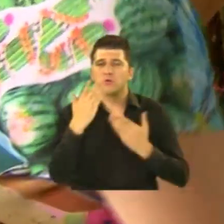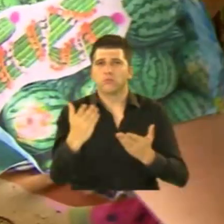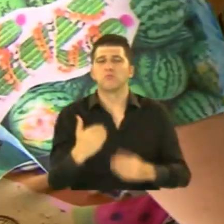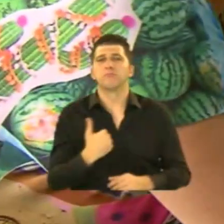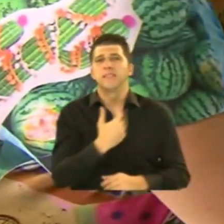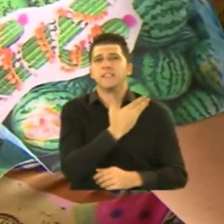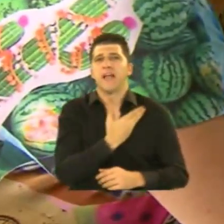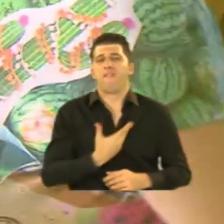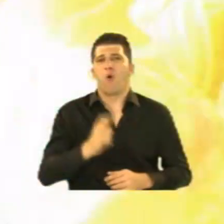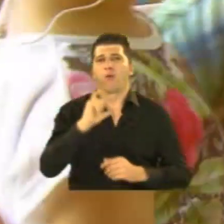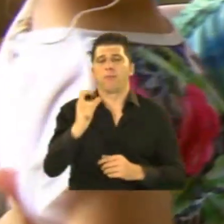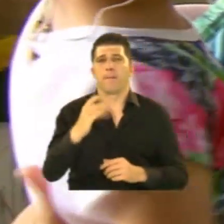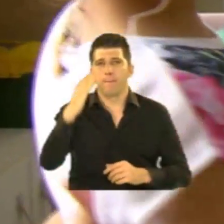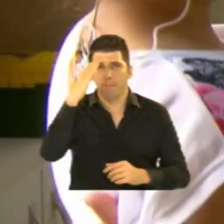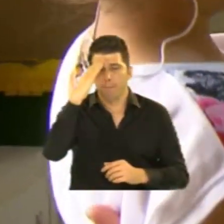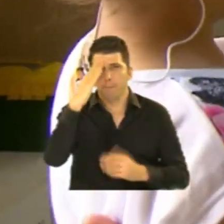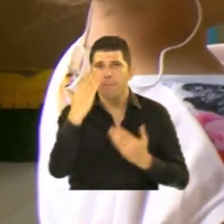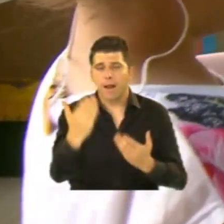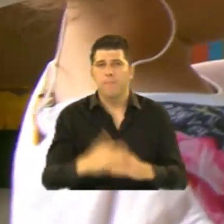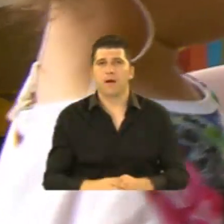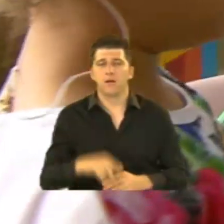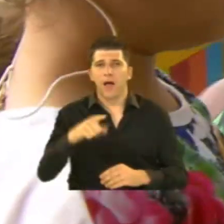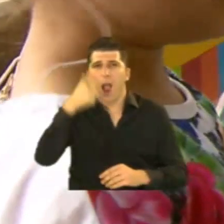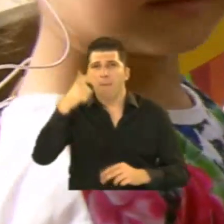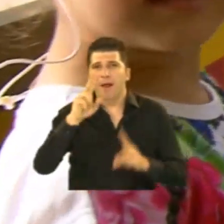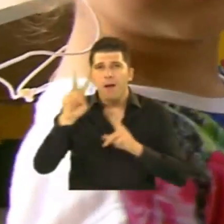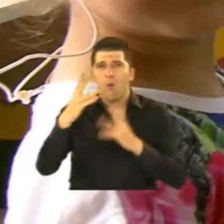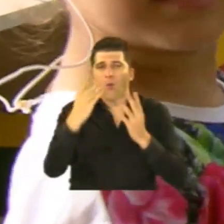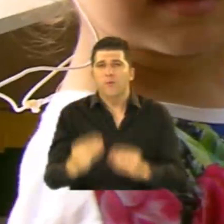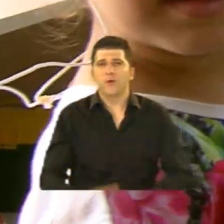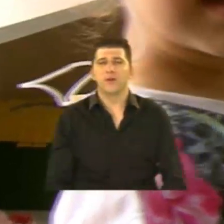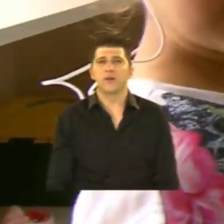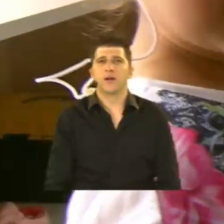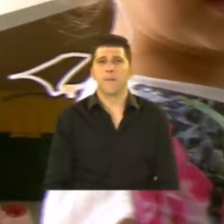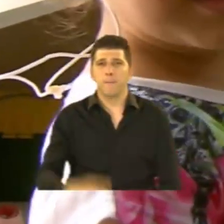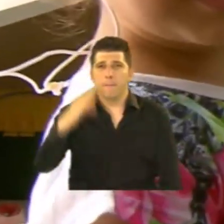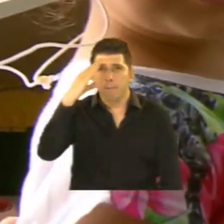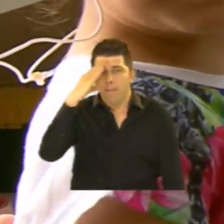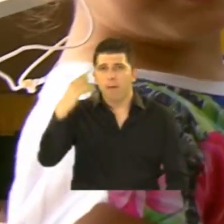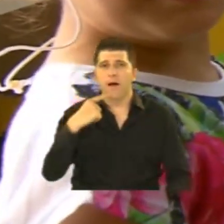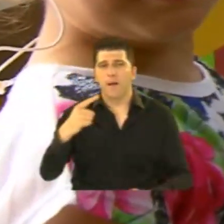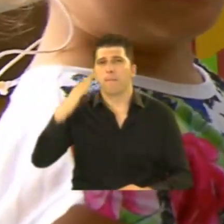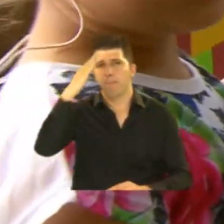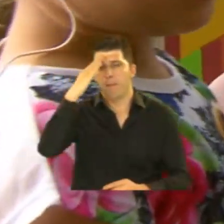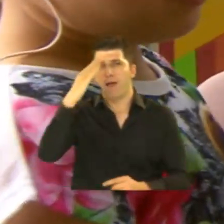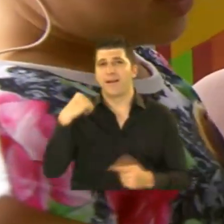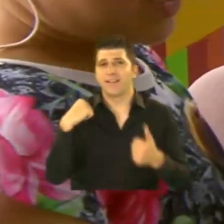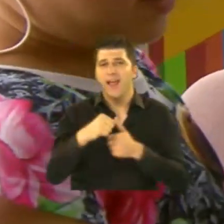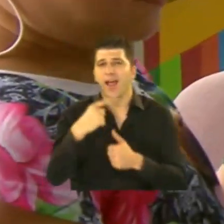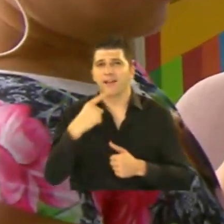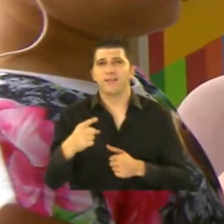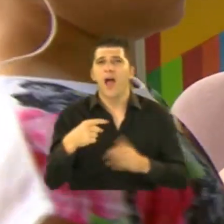seviyor musun? Hayır. Merhaba Dolar. Kameraya bakar mısın? Merhaba.